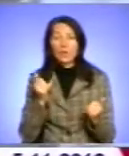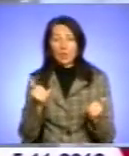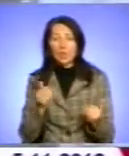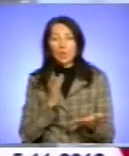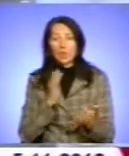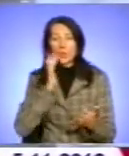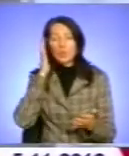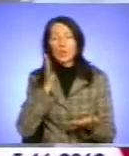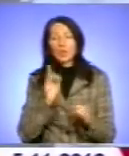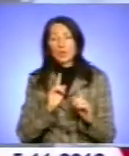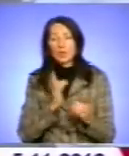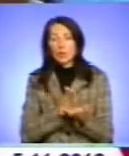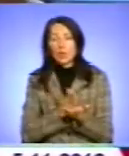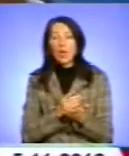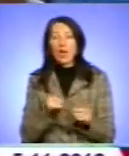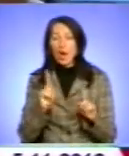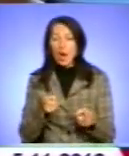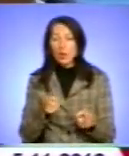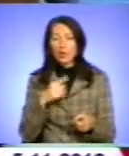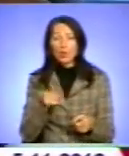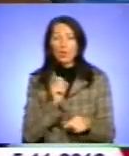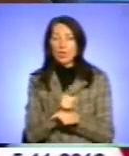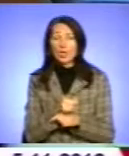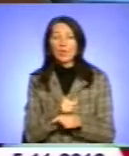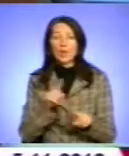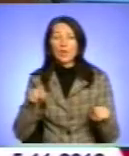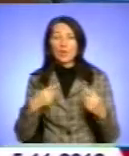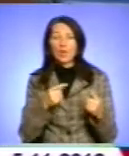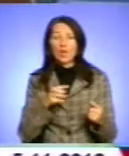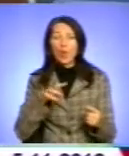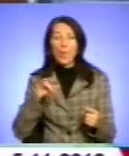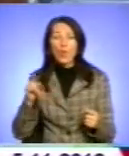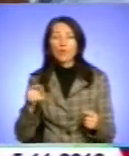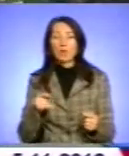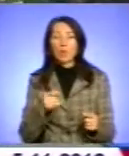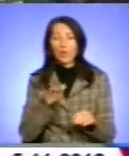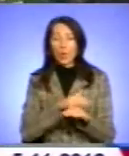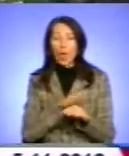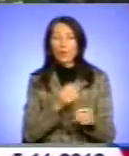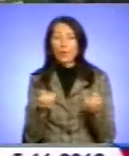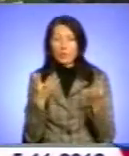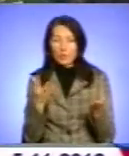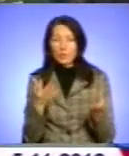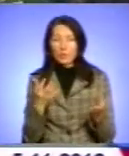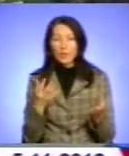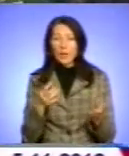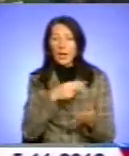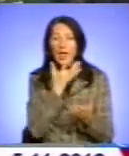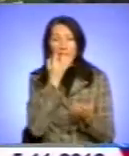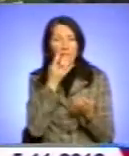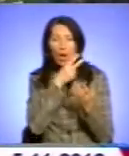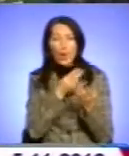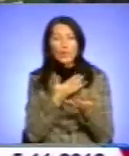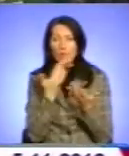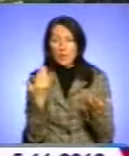створити візуально мультик добрим і світлим. Тому темних кольорів на її малюнках немає. Я стараюся подати їх в більш такій